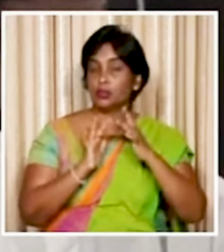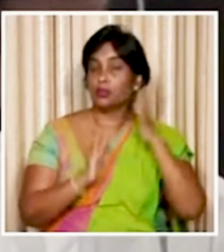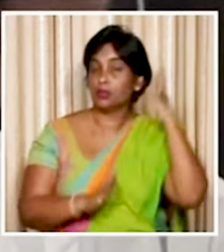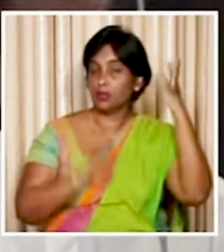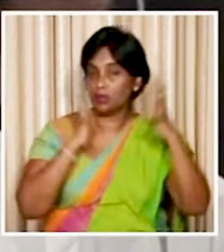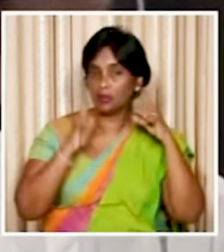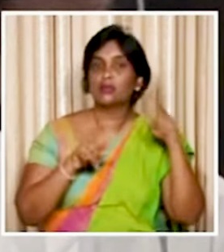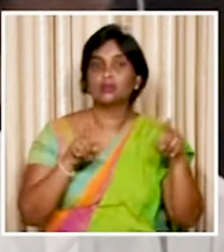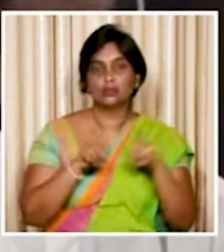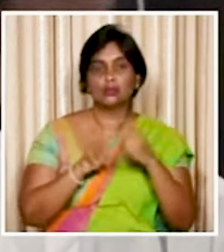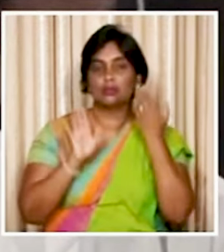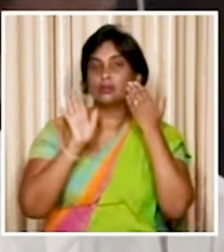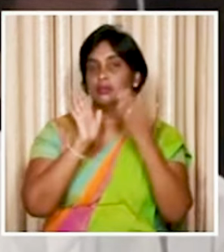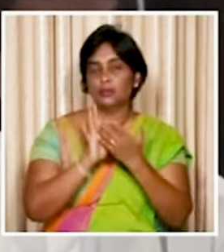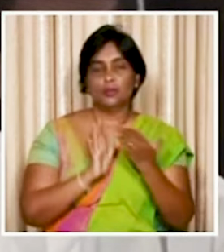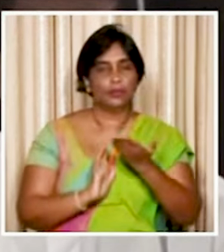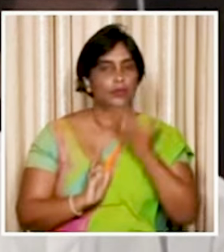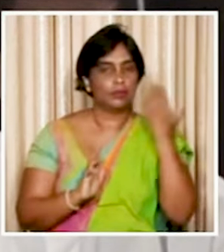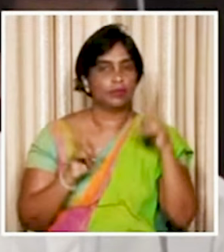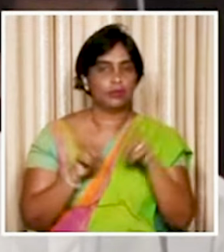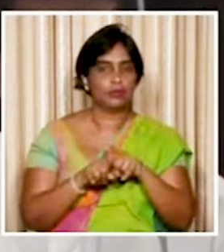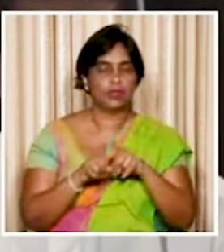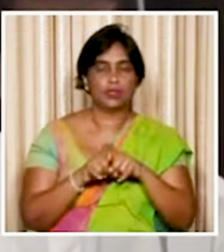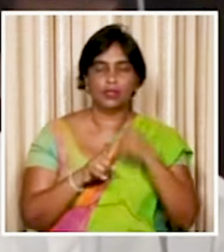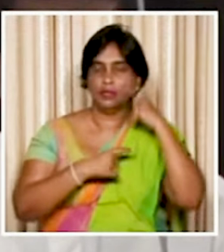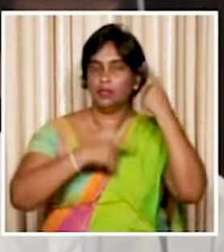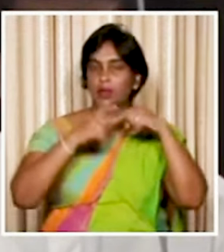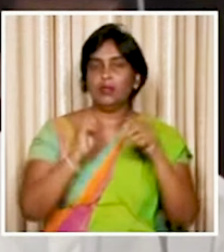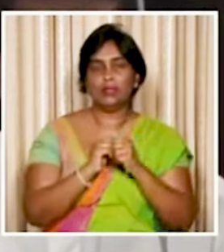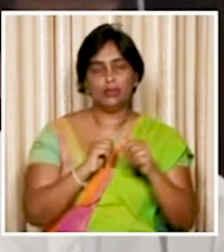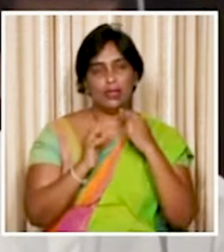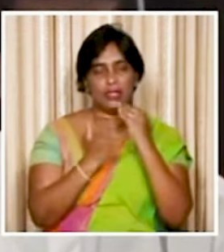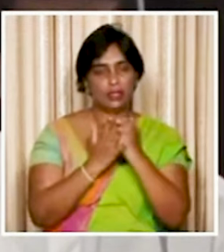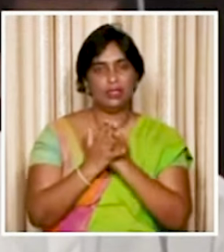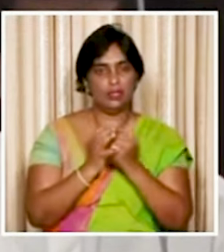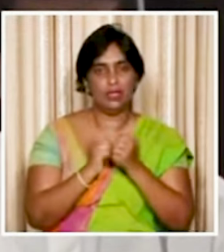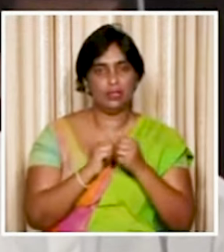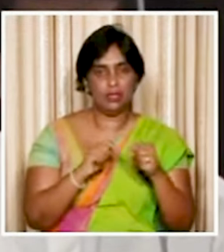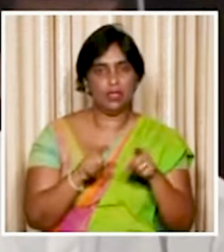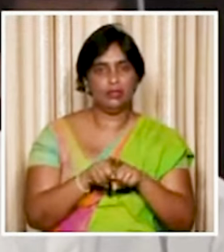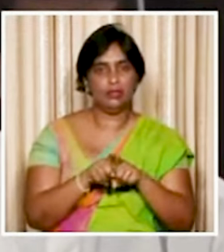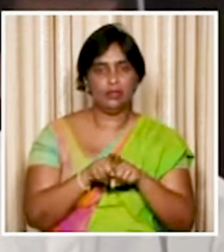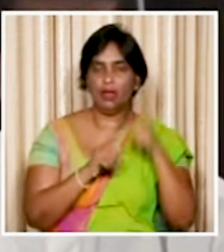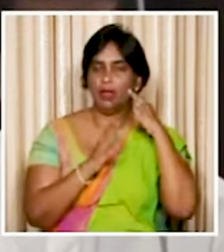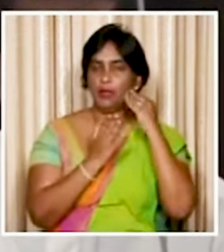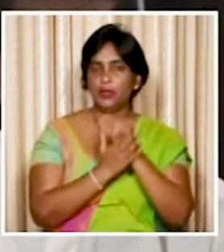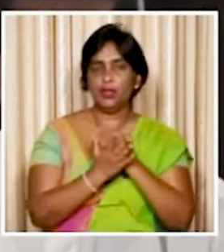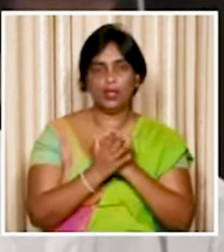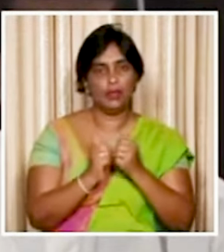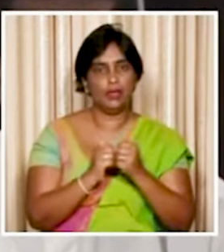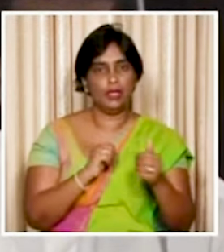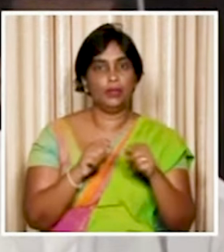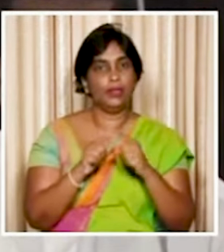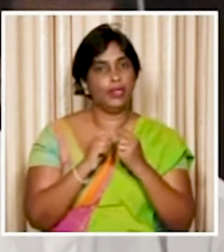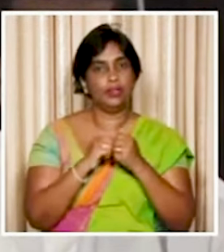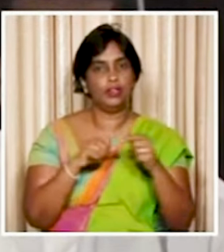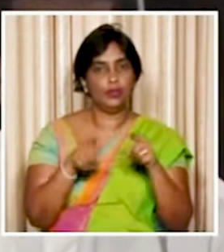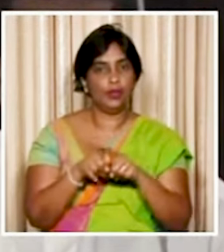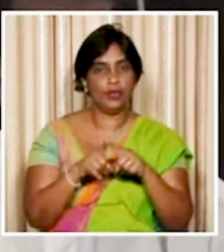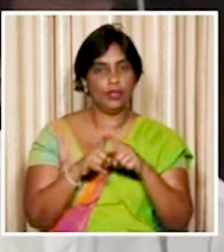செய்யப்பட்டது. அதாவது முன்னாள் ஜனாதிபதி கோட்டபாய ராஜபக்ச, முன்னாள்